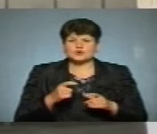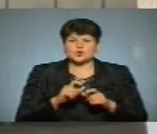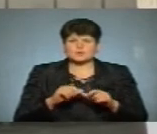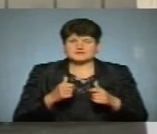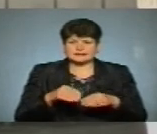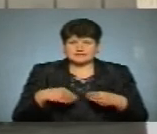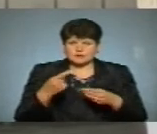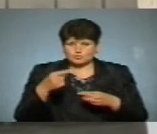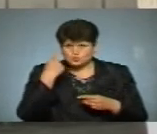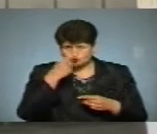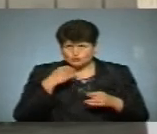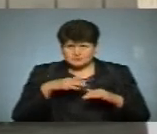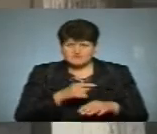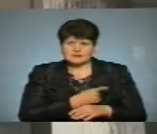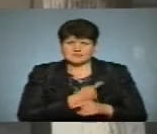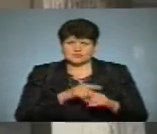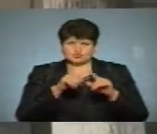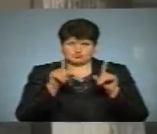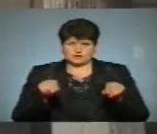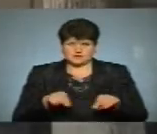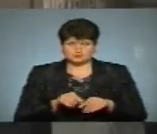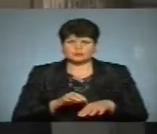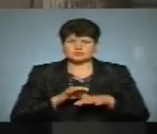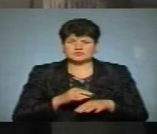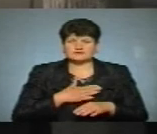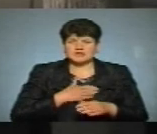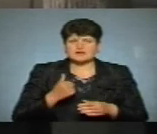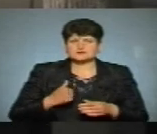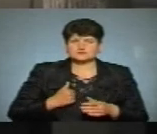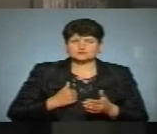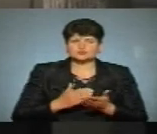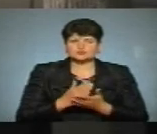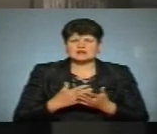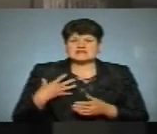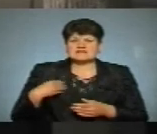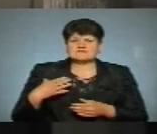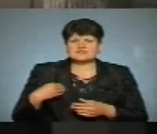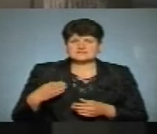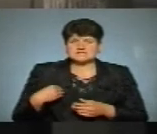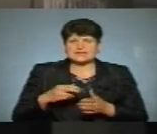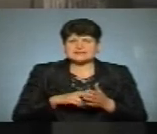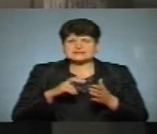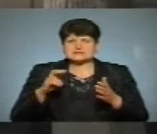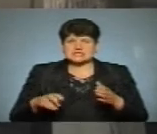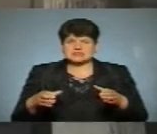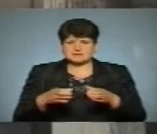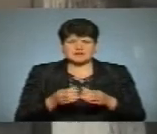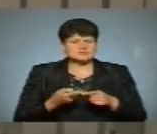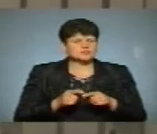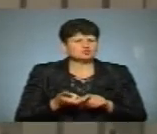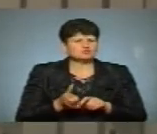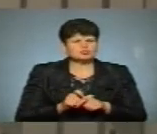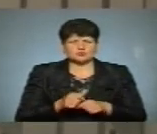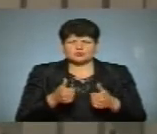йому особову справу і медичну карту. Проходив я строкову службу у Львівській десантній бригаді. Це досить хороша школа.